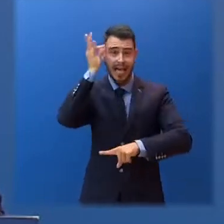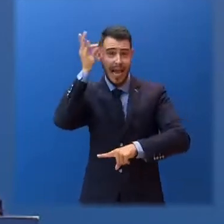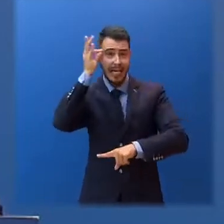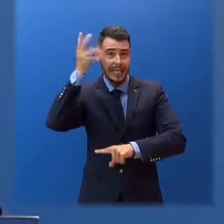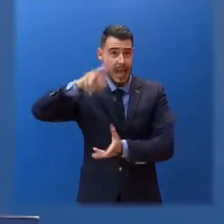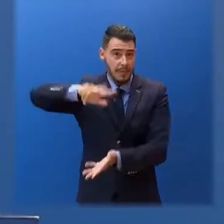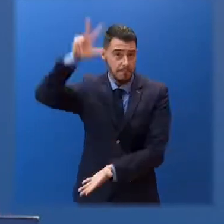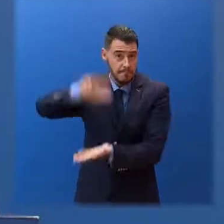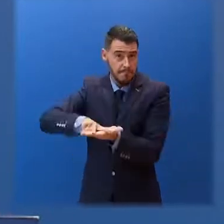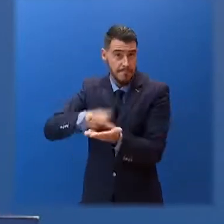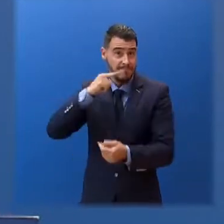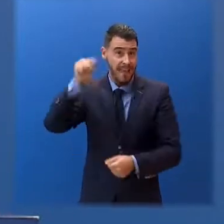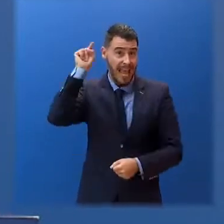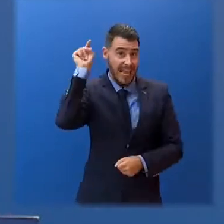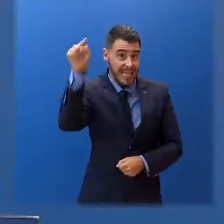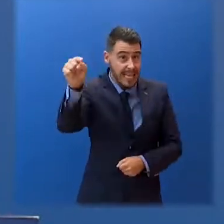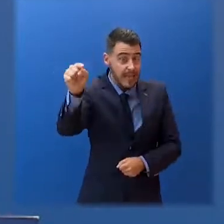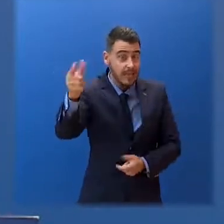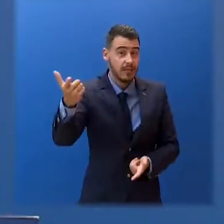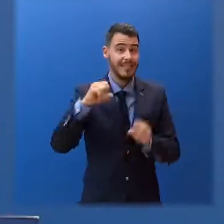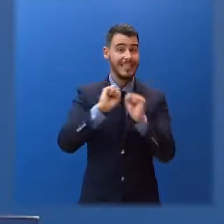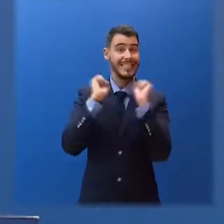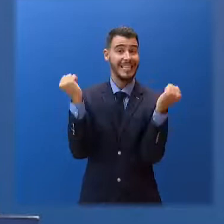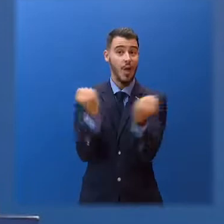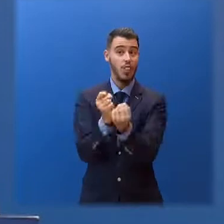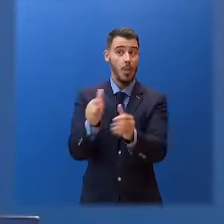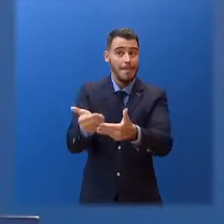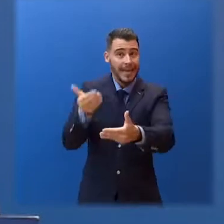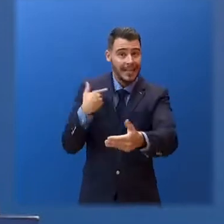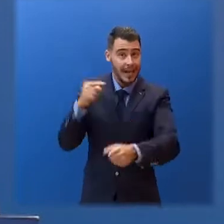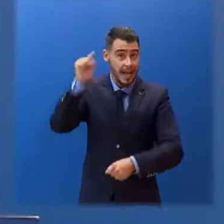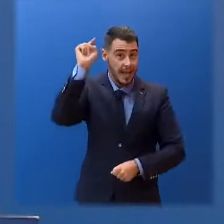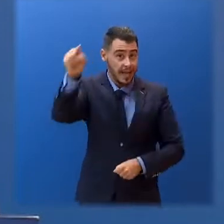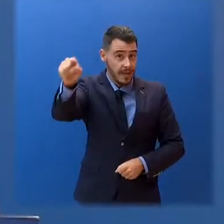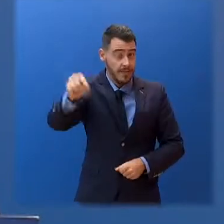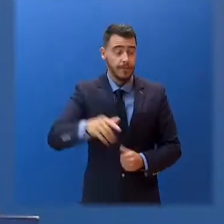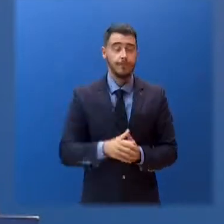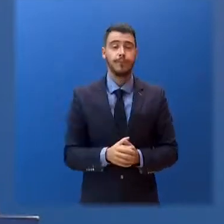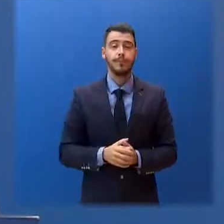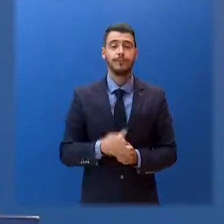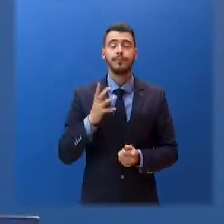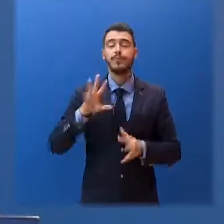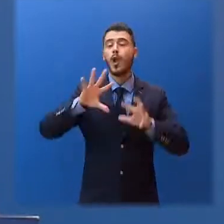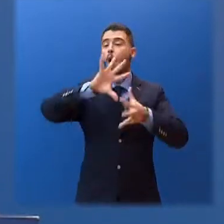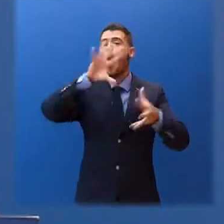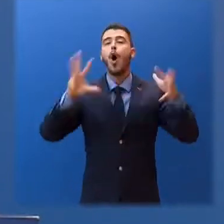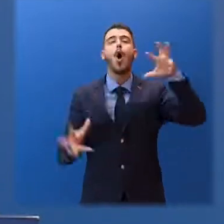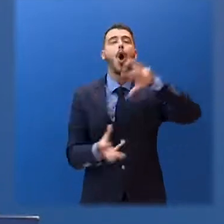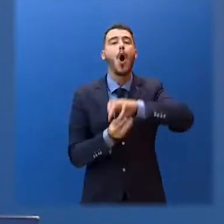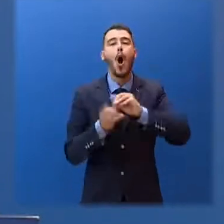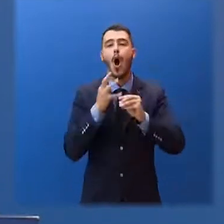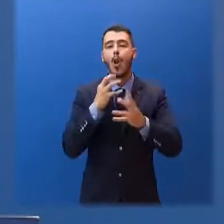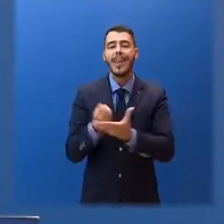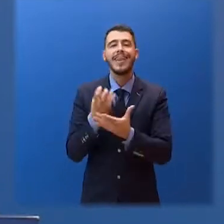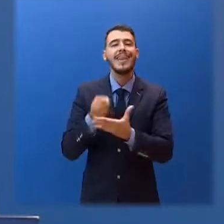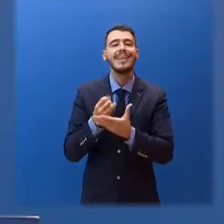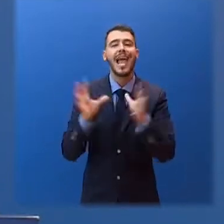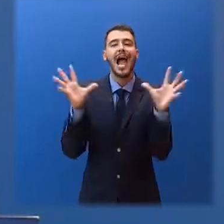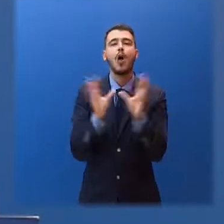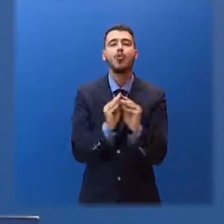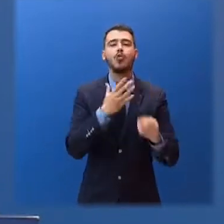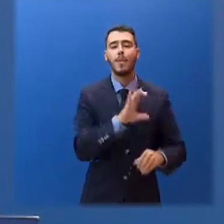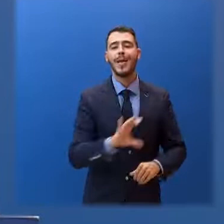υπάρχει κάτι χειροπιαστό στο τραπέζι και ως αποτέλεσμα αυτής της συνάντησης? Ευχαριστώ. Θα συζητηθούν όλες οι εξελίξεις στην Ανατολική Μεσόγειο, φυσικά η